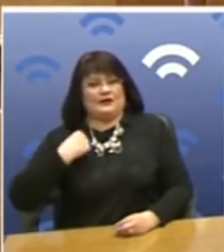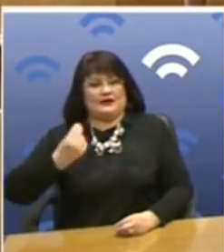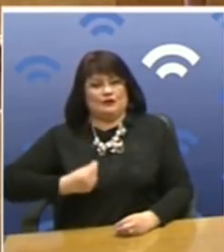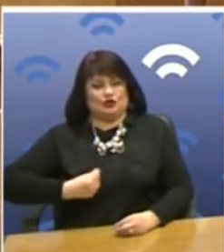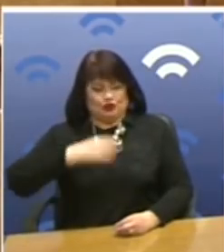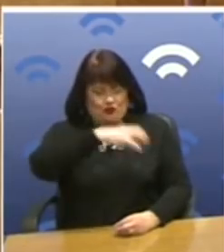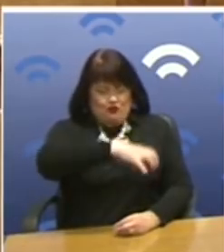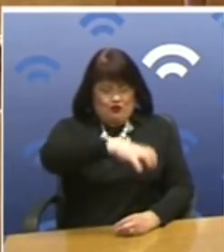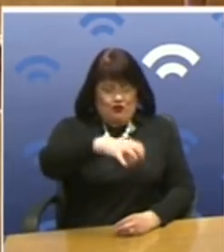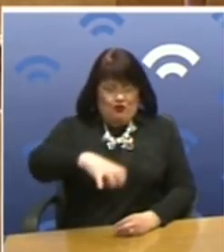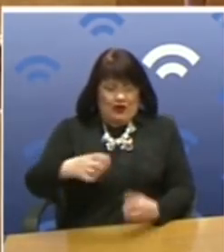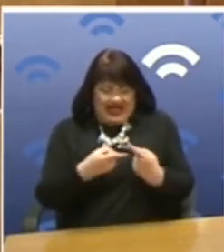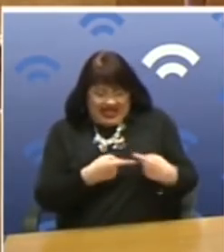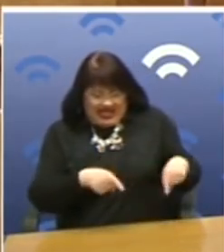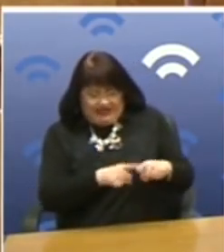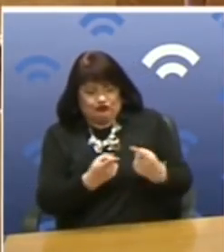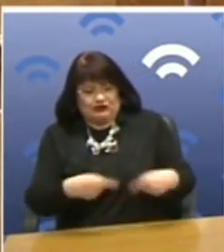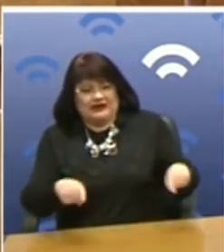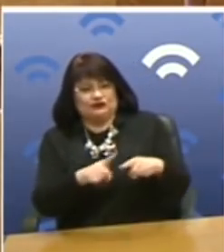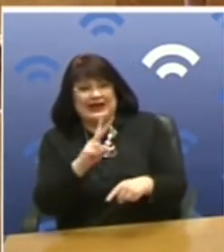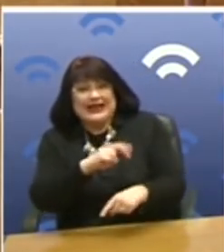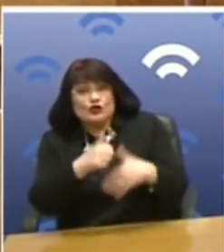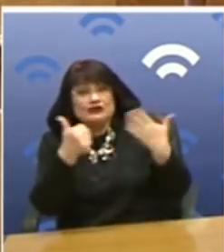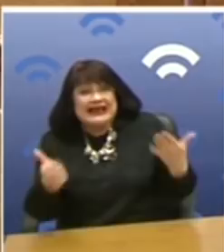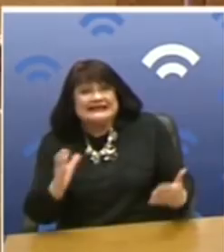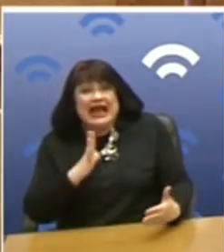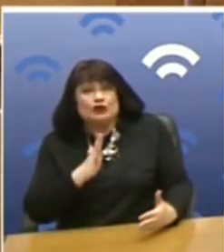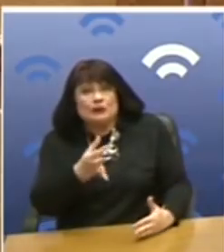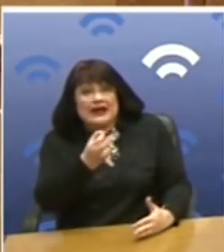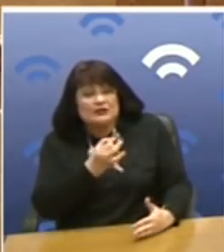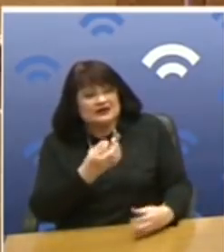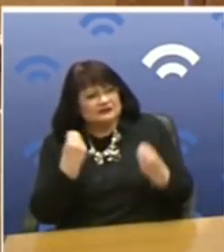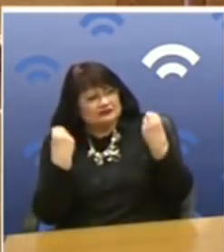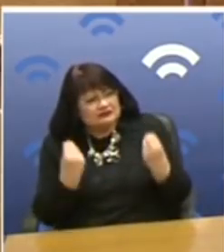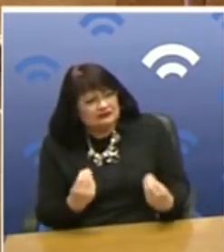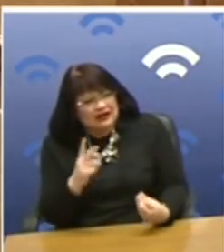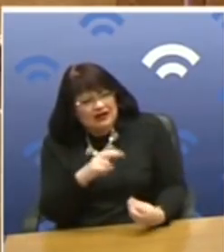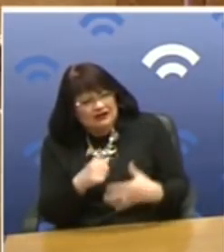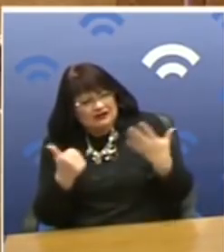ανασχολική αίθουσα σε 26 άτομα. Μάλιστα,